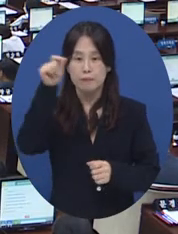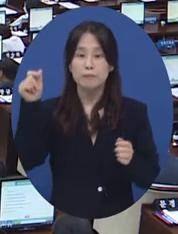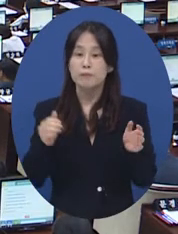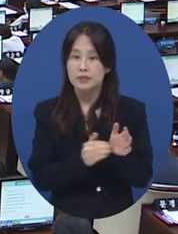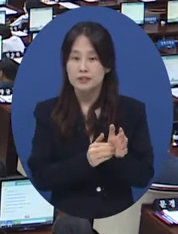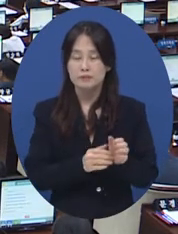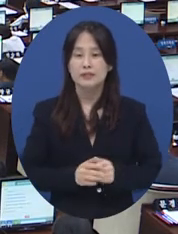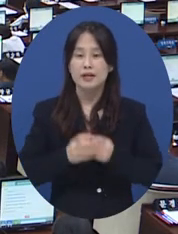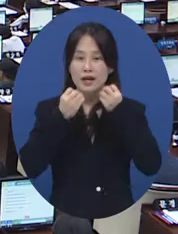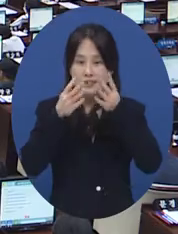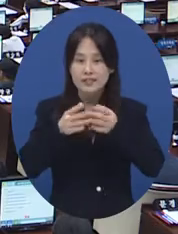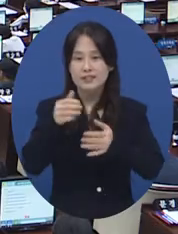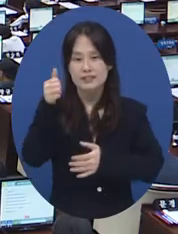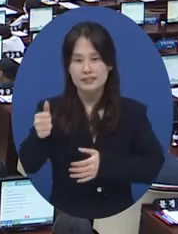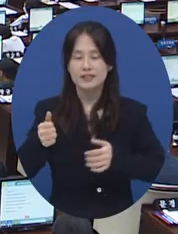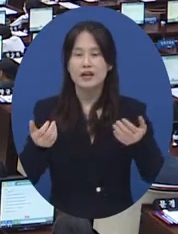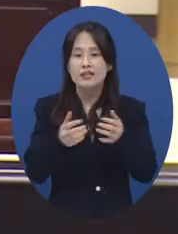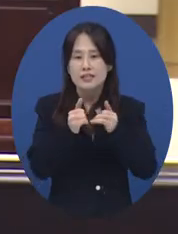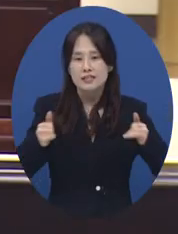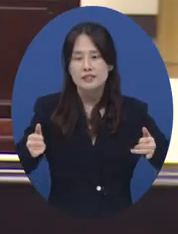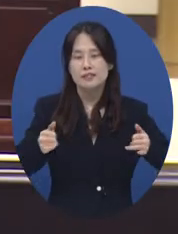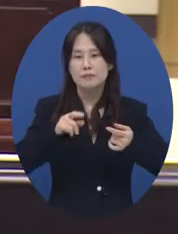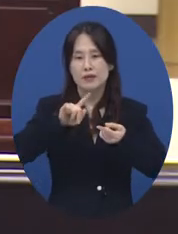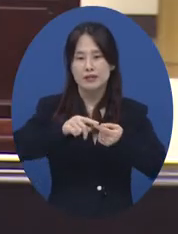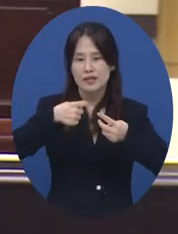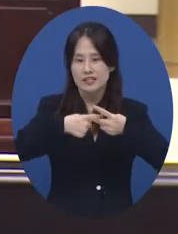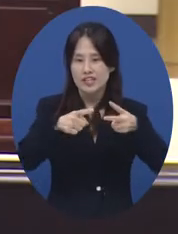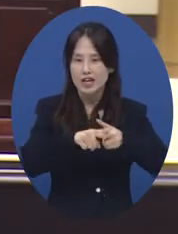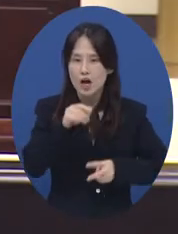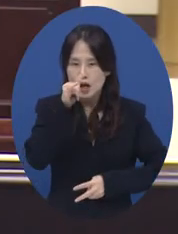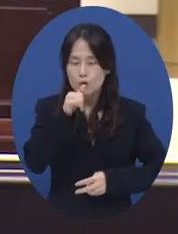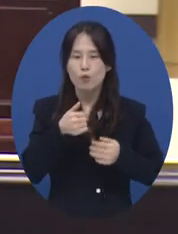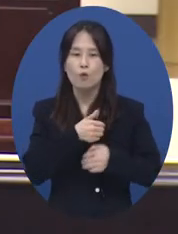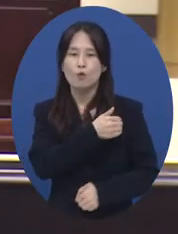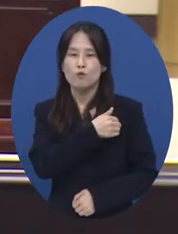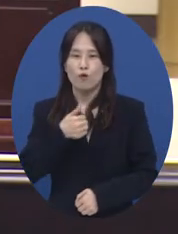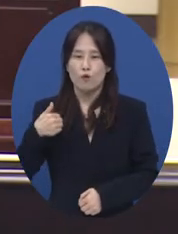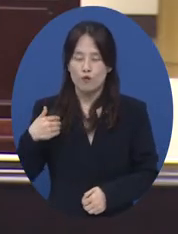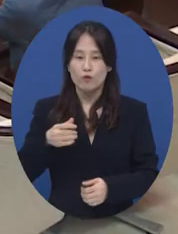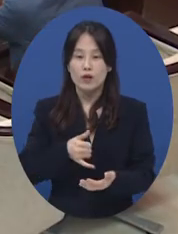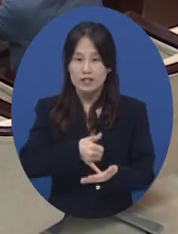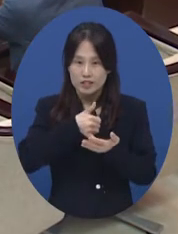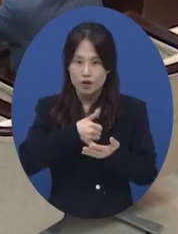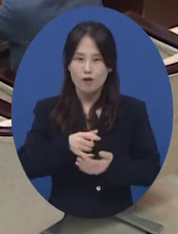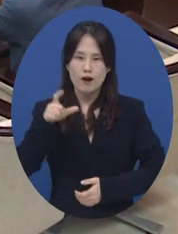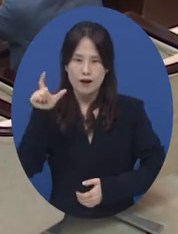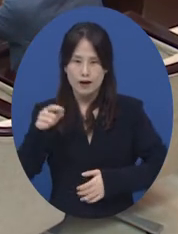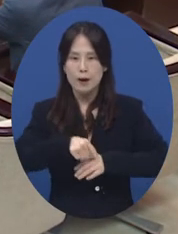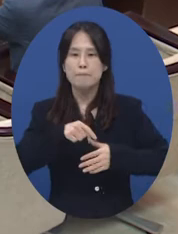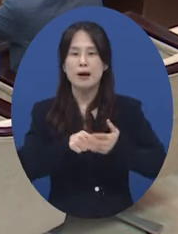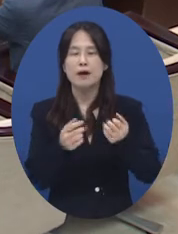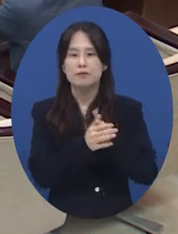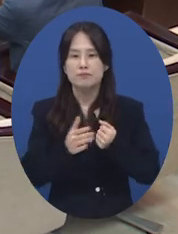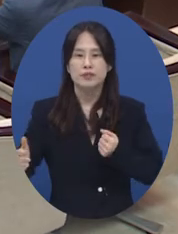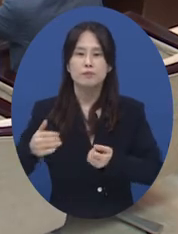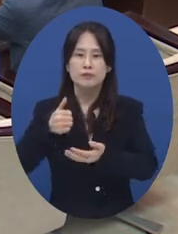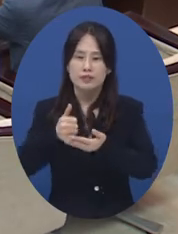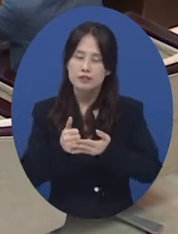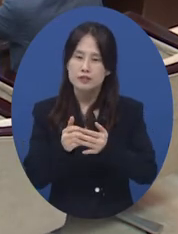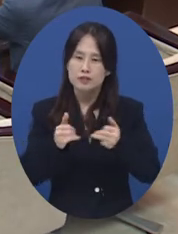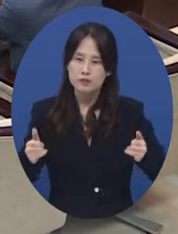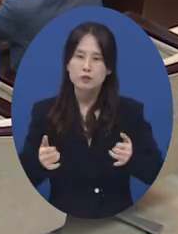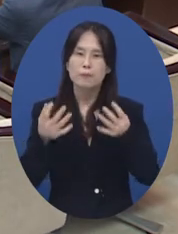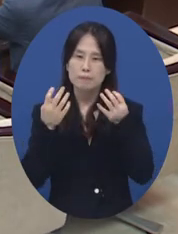장현 dog's 임 의장은 노동계에 대한 이해도가 높고 넉넉하니 품과 강직한 3 정으로 의원들에게 두터운 신망을 받고 있는 것으로